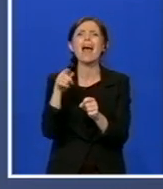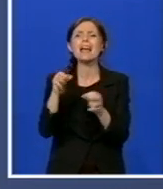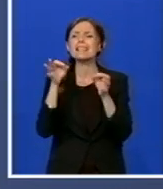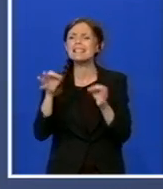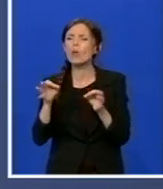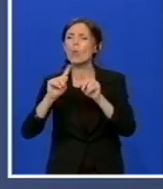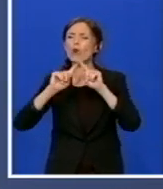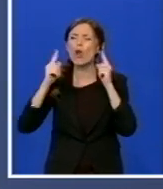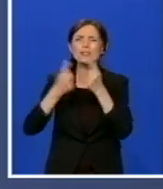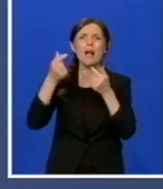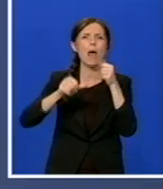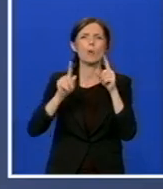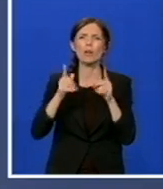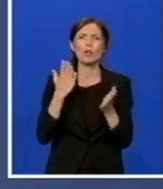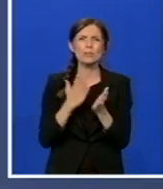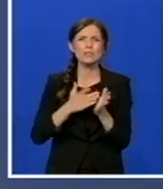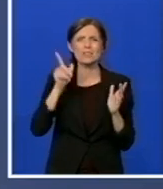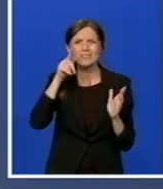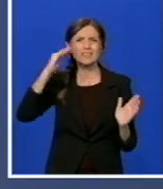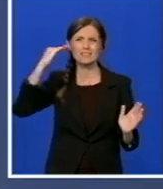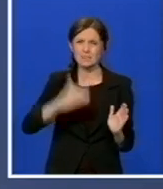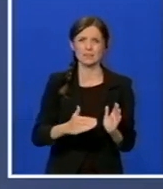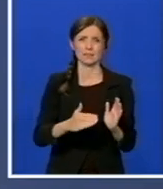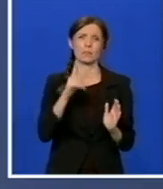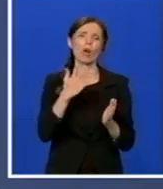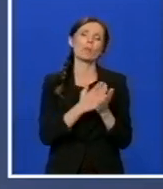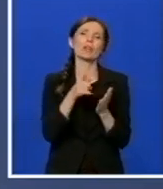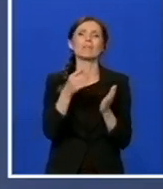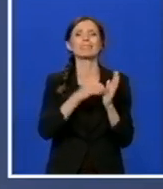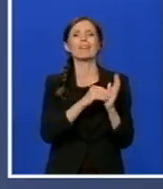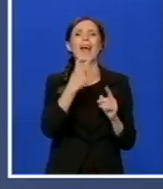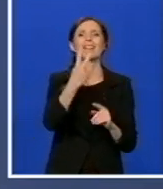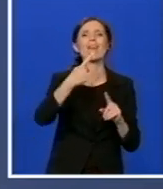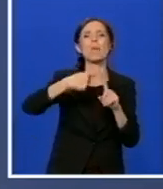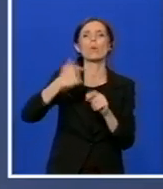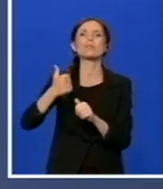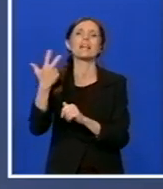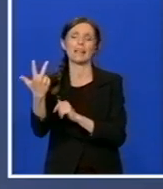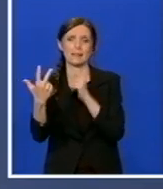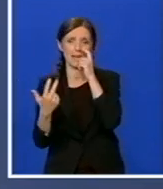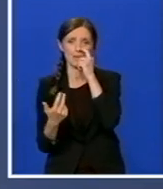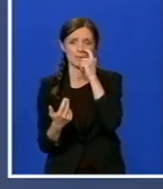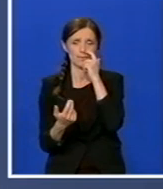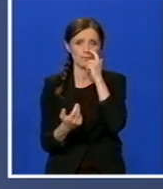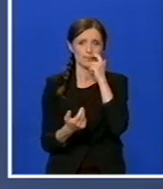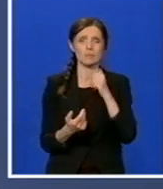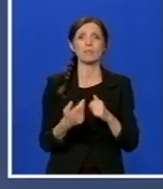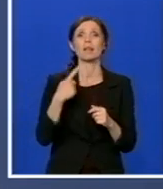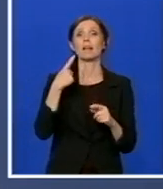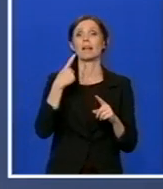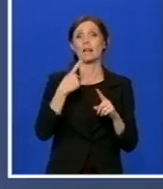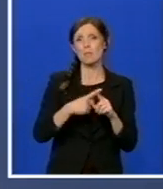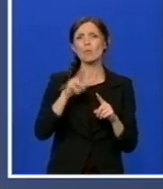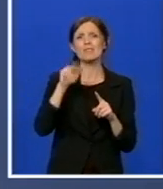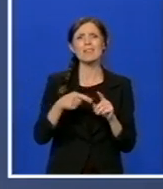biobezbednosti i biosigurnosti, znači od najmanje 2+, 2+ ili 3, sa minimalnim setom indikatora koji